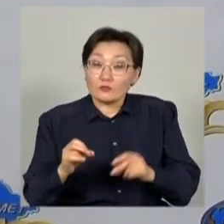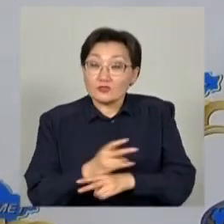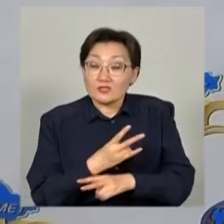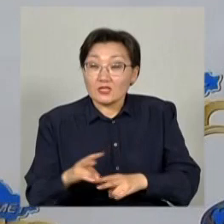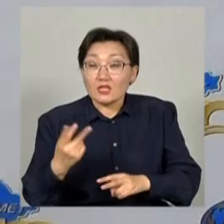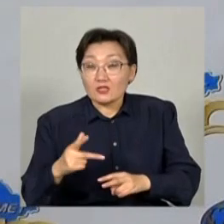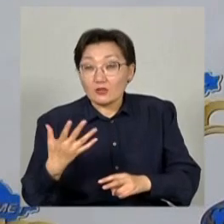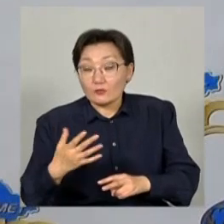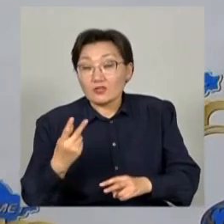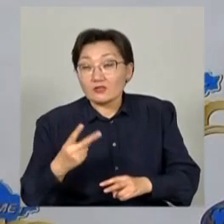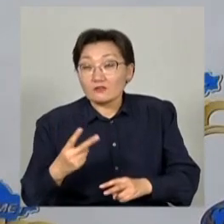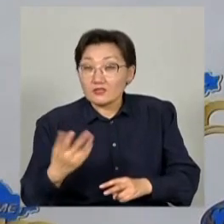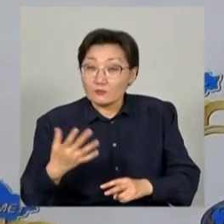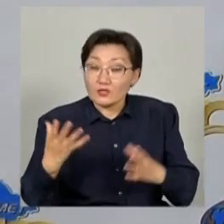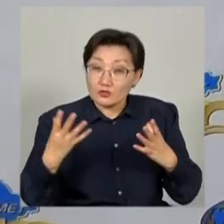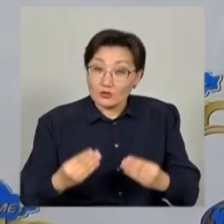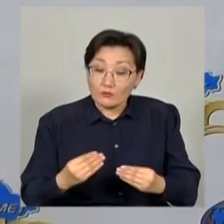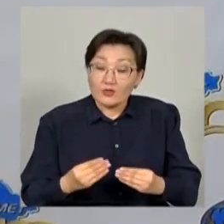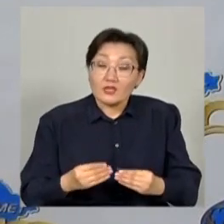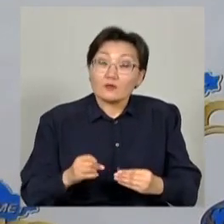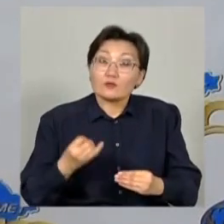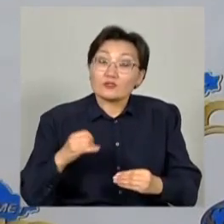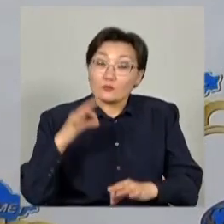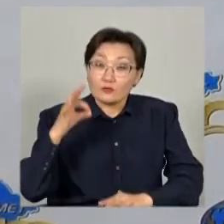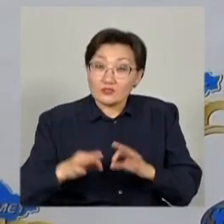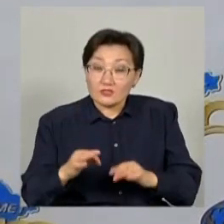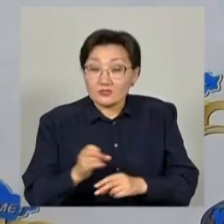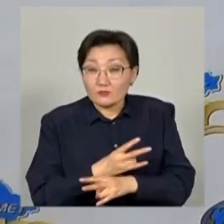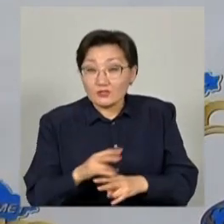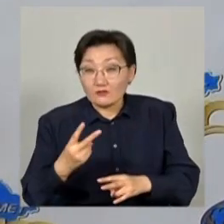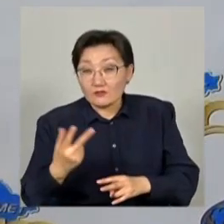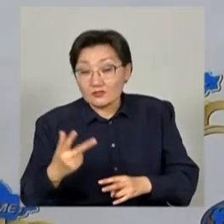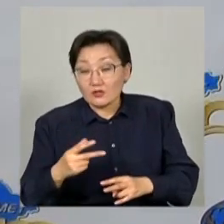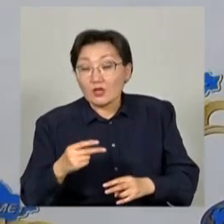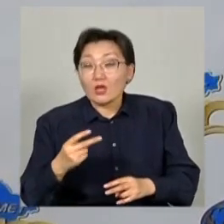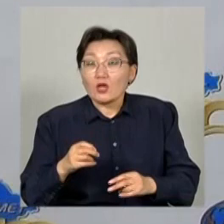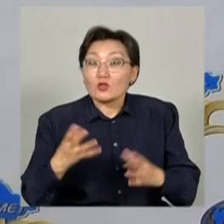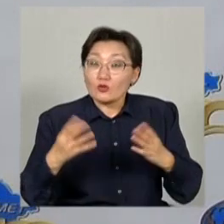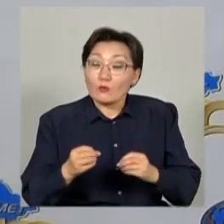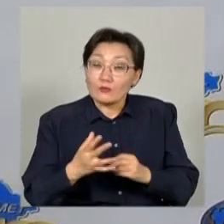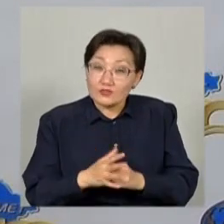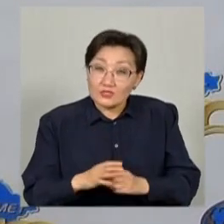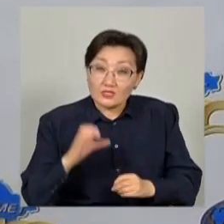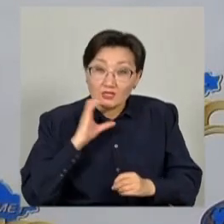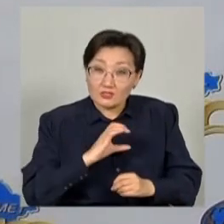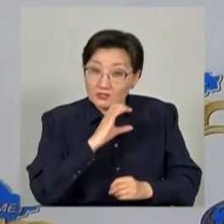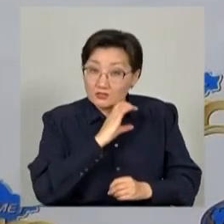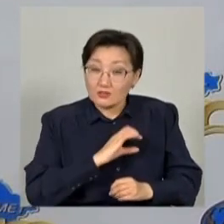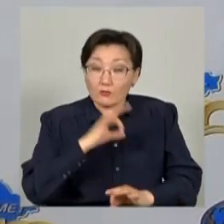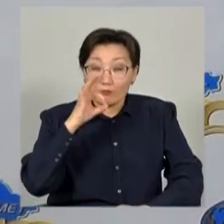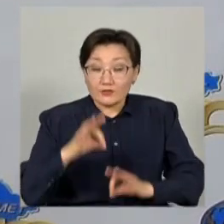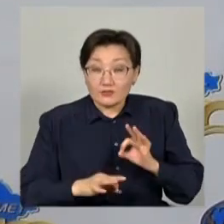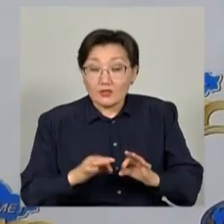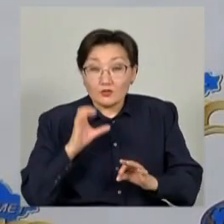минус 35, днем минус 25. На юго-западе республики ночью минус 23, днем минус 15. На северо-западе и севере